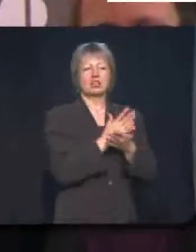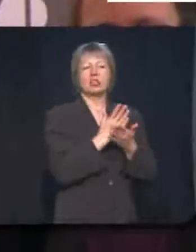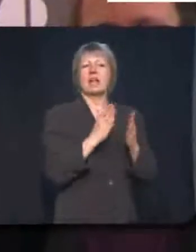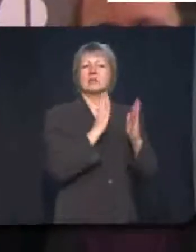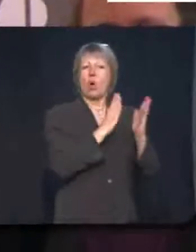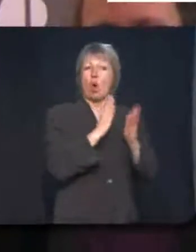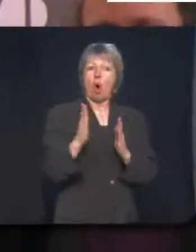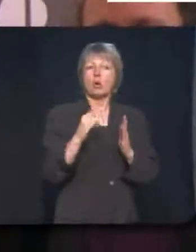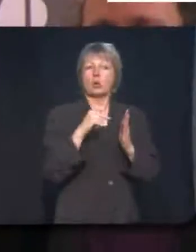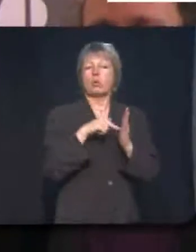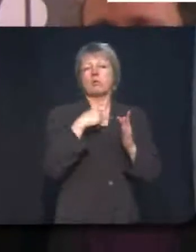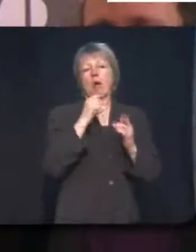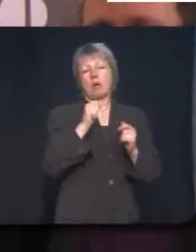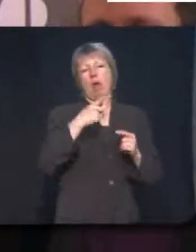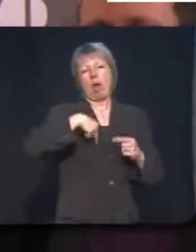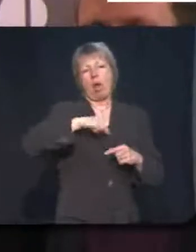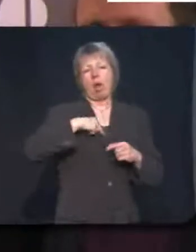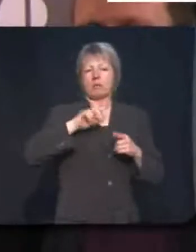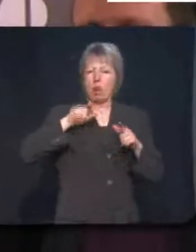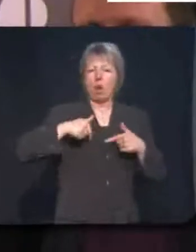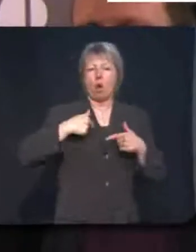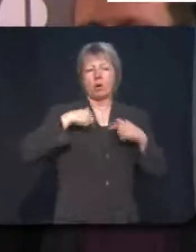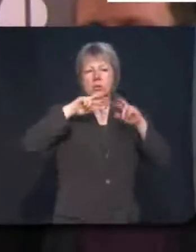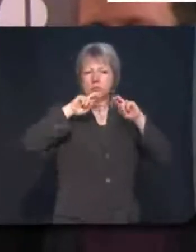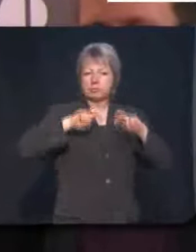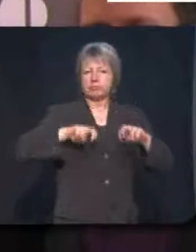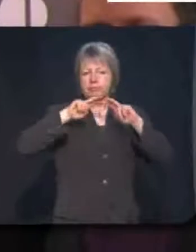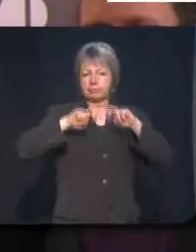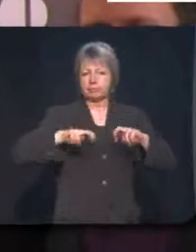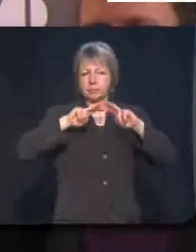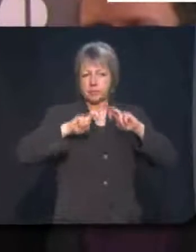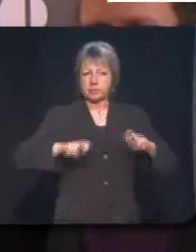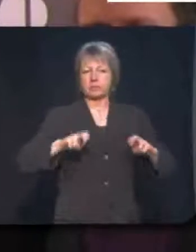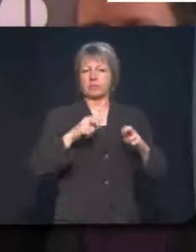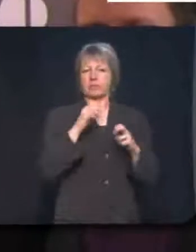bereits Anfang des auszuarbeiten und ausprobieren und